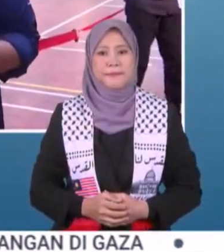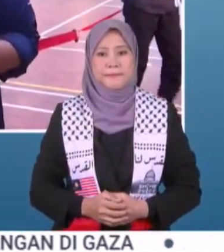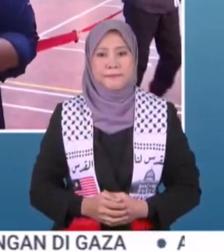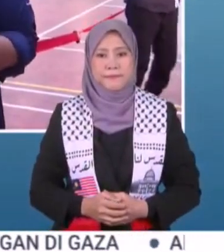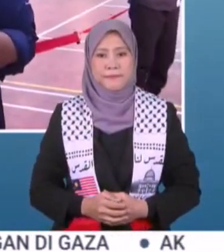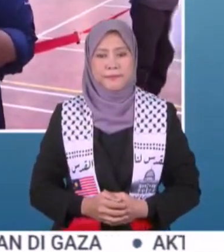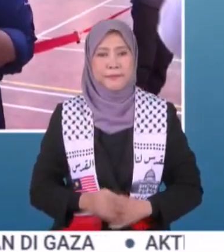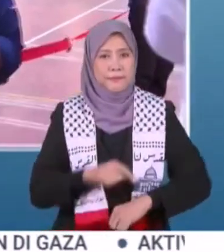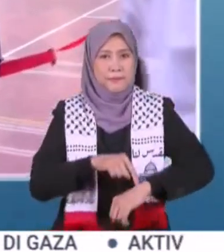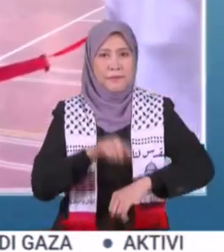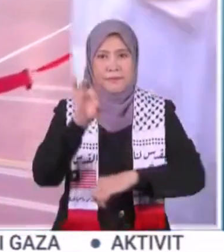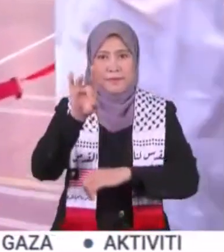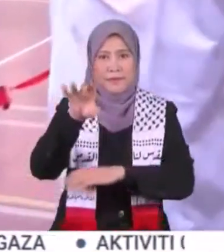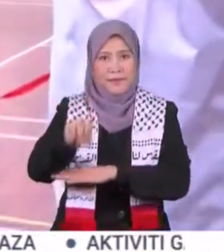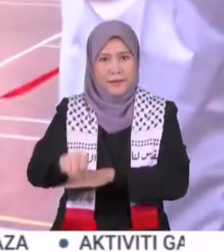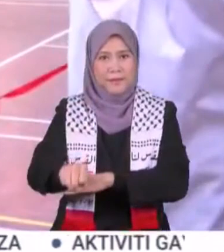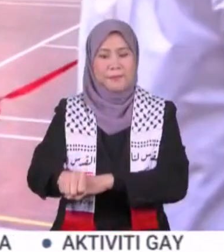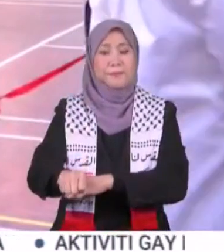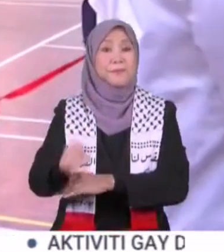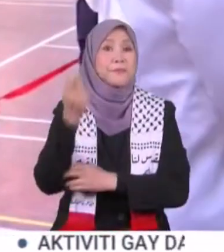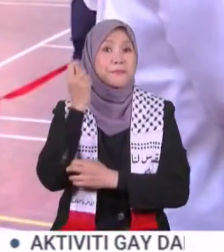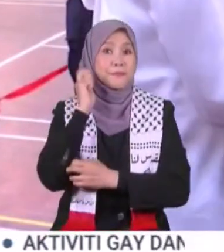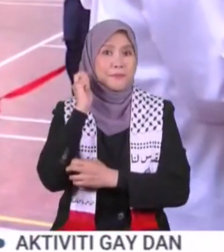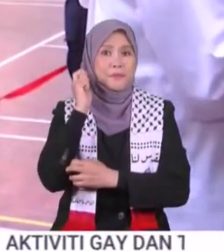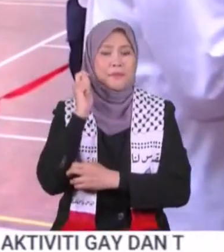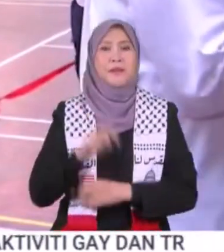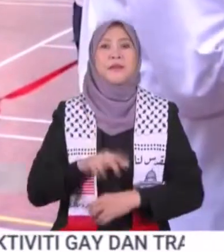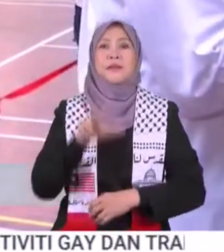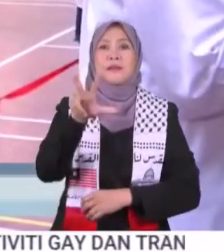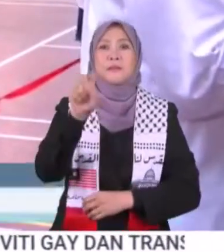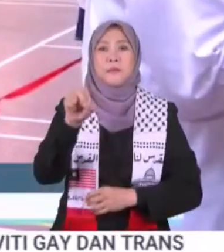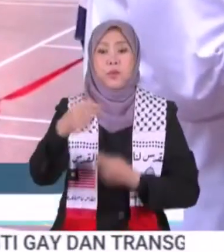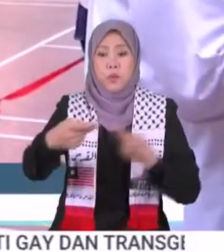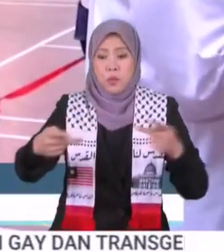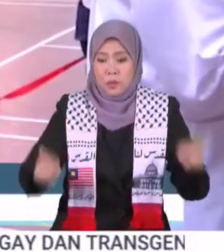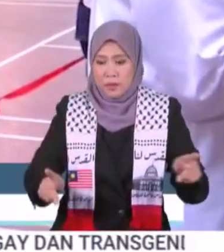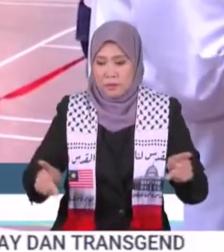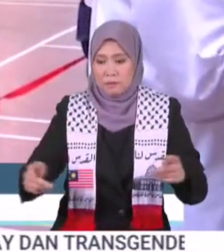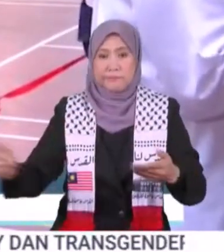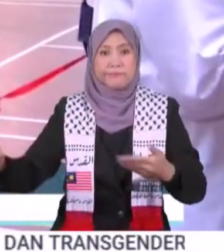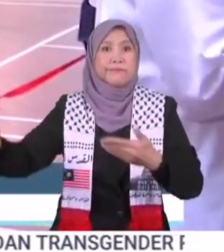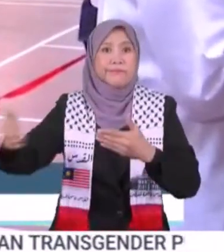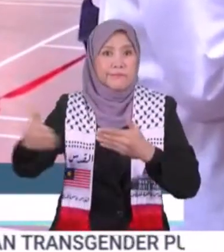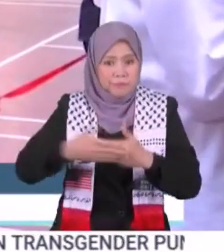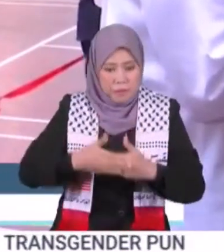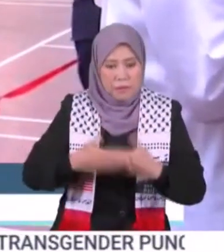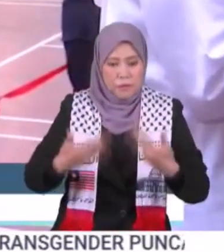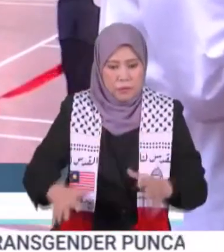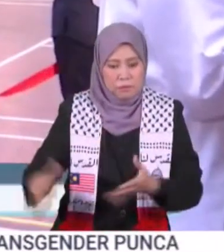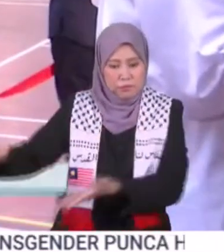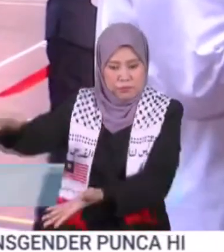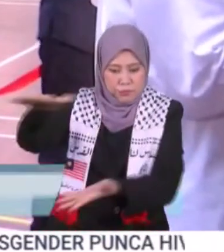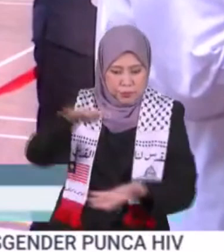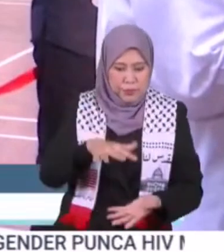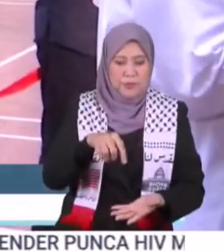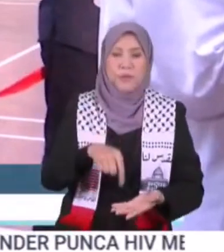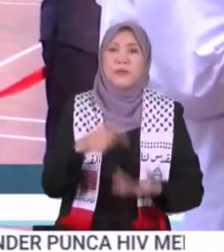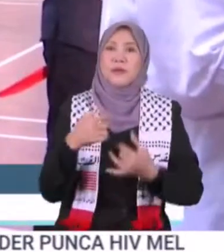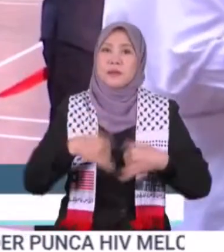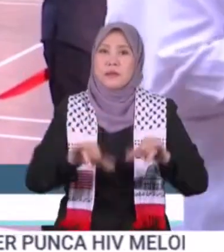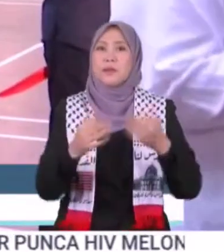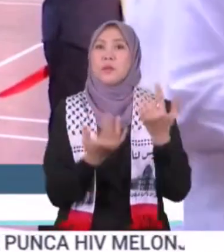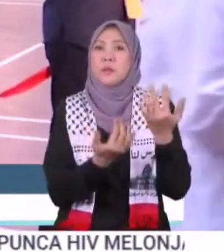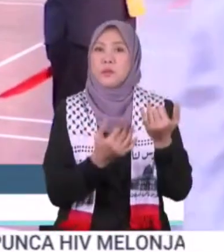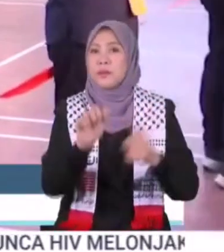Baik, Otto, setakat pukul 8 malam tadi, 30 peti undi telah pun sampai dan kami masih lagi menunggu.